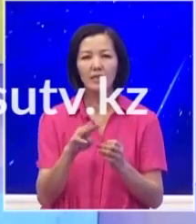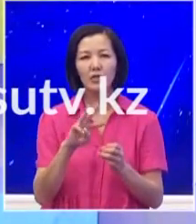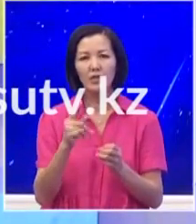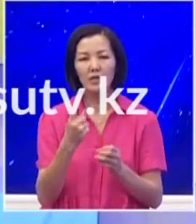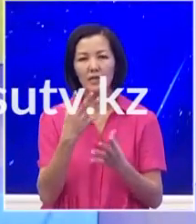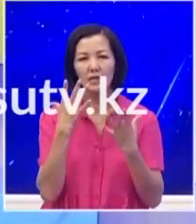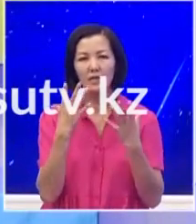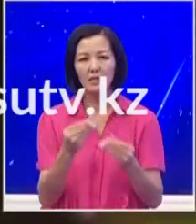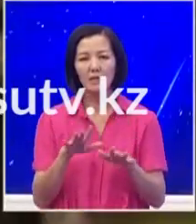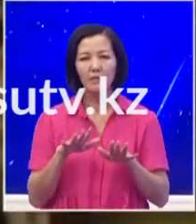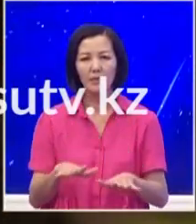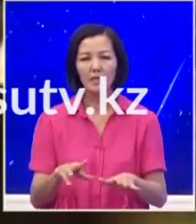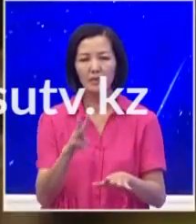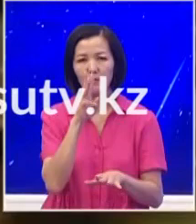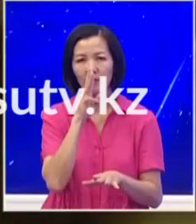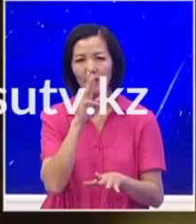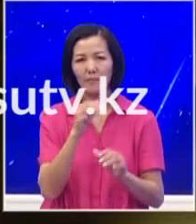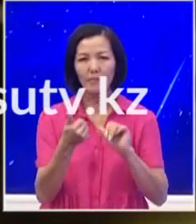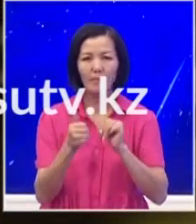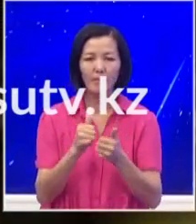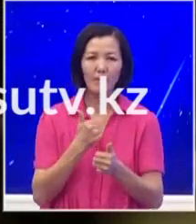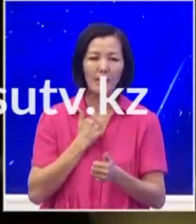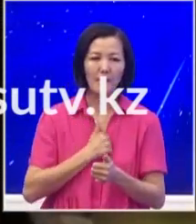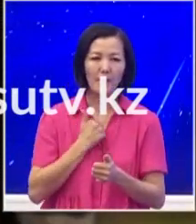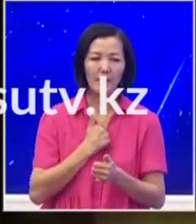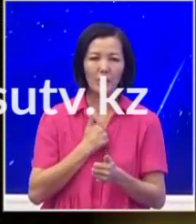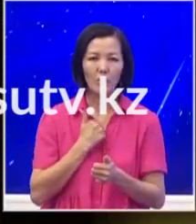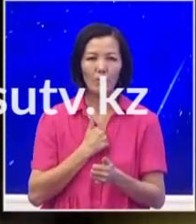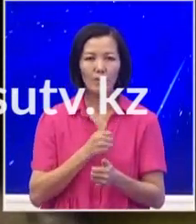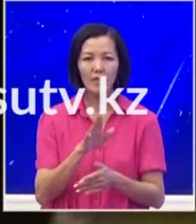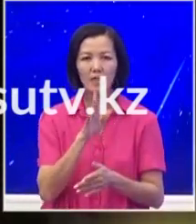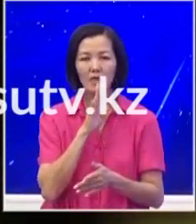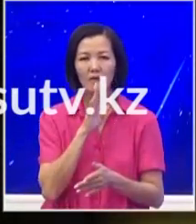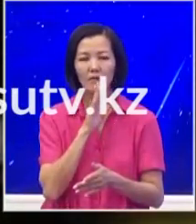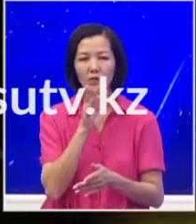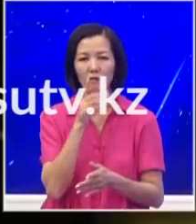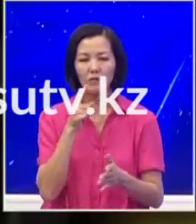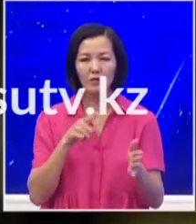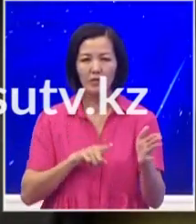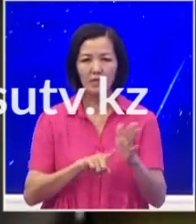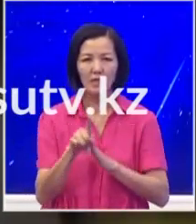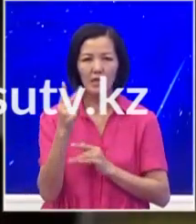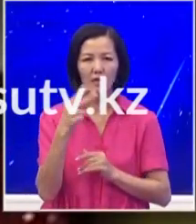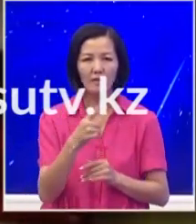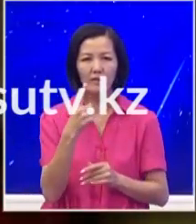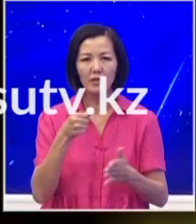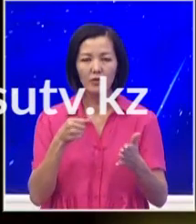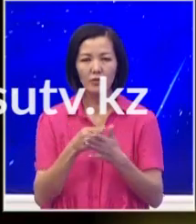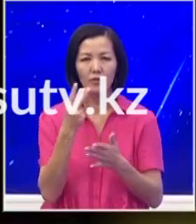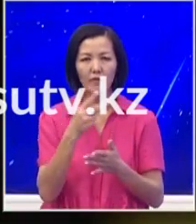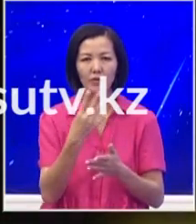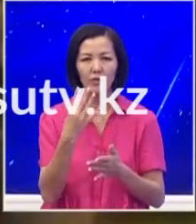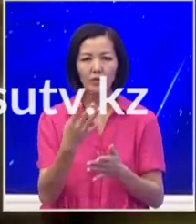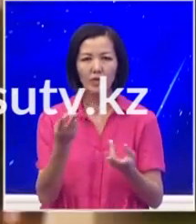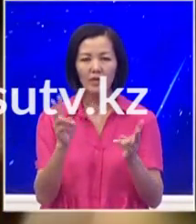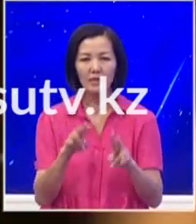тенге, если местом заработка приходился банный комплекс. Девушки в возрасте от 21 до 24 лет оставляли